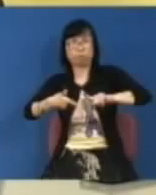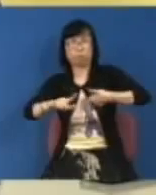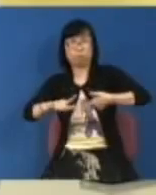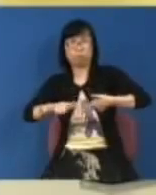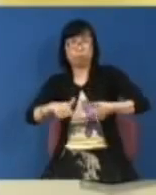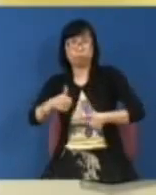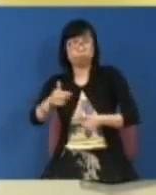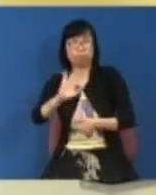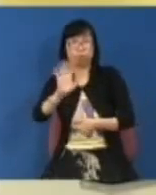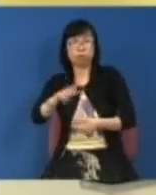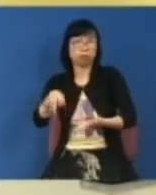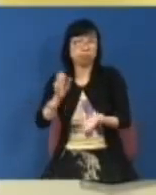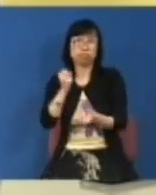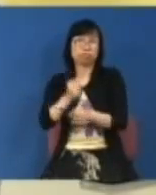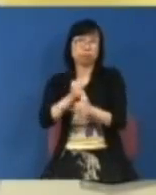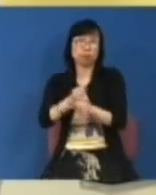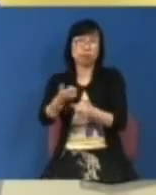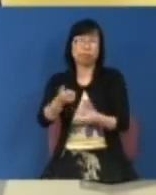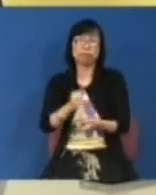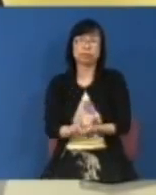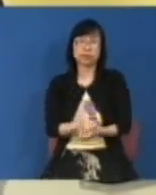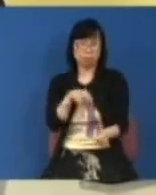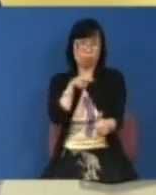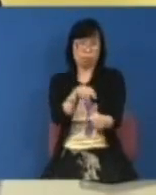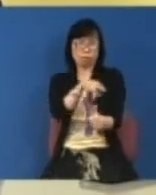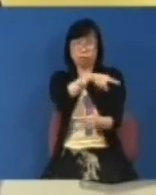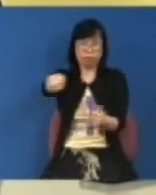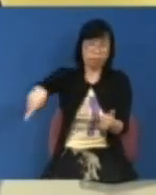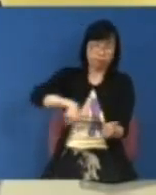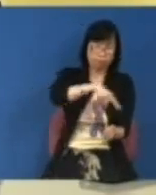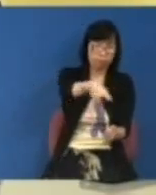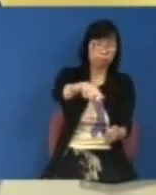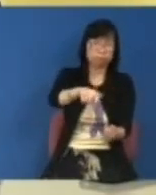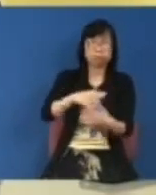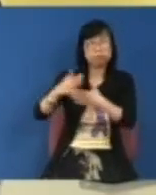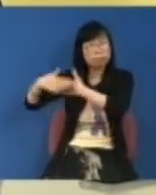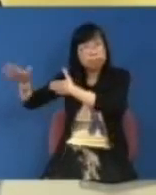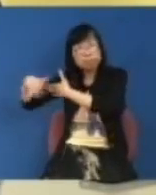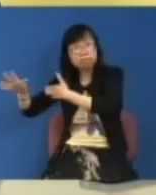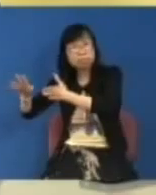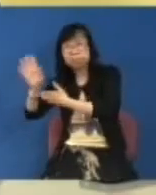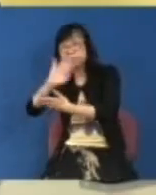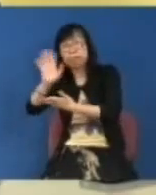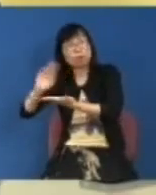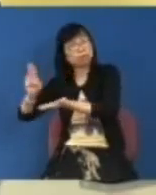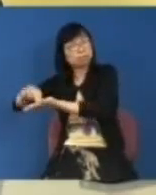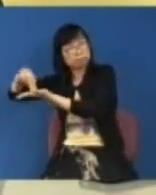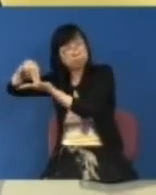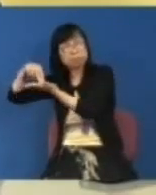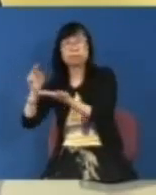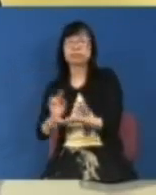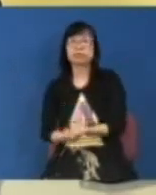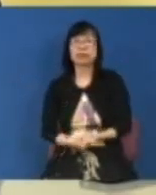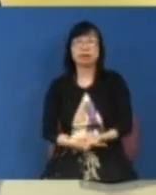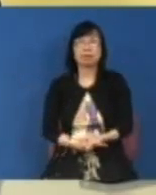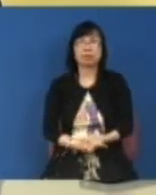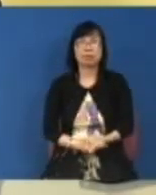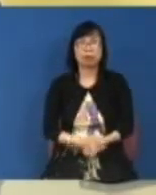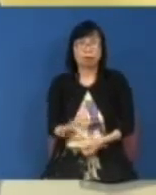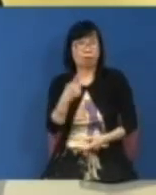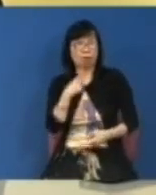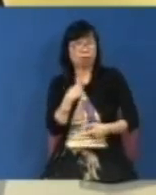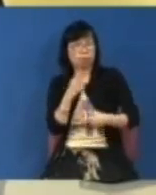常嘅都唔可以搞噶啦。你控制範圍以外就唔可以搞噶啦，係咪啊？係好非常之危險嘅